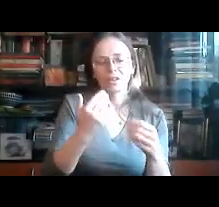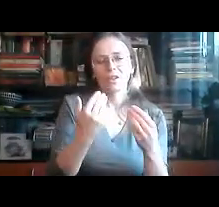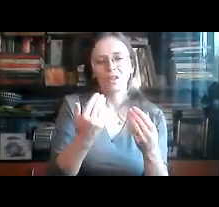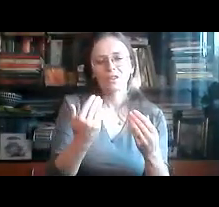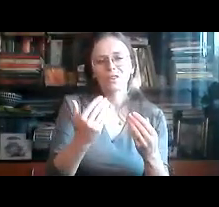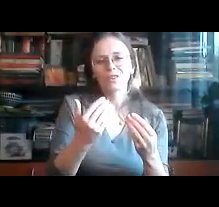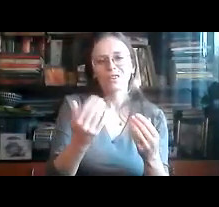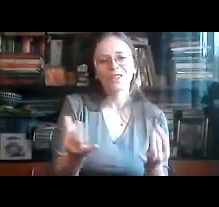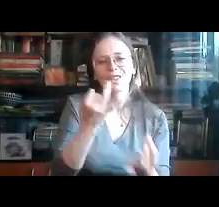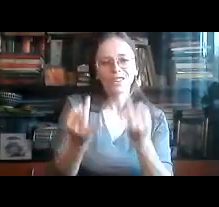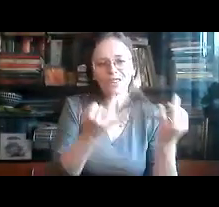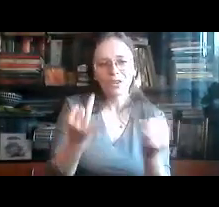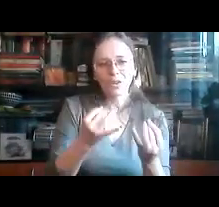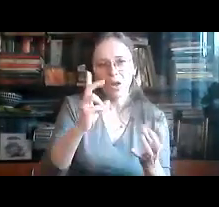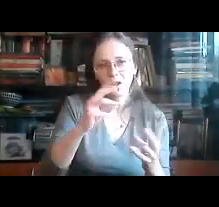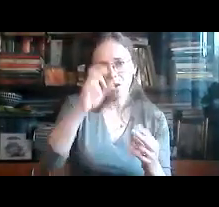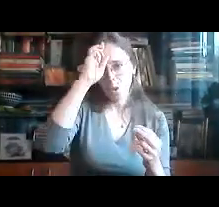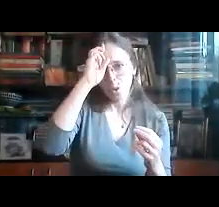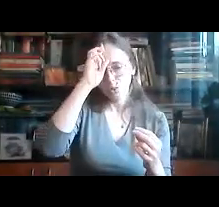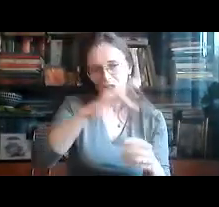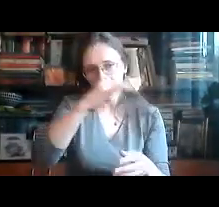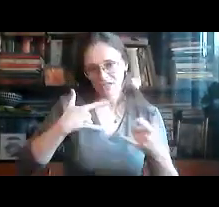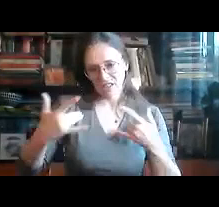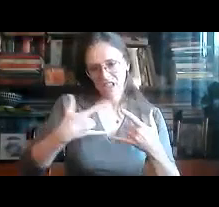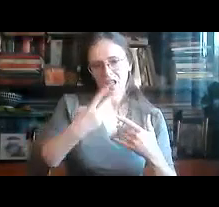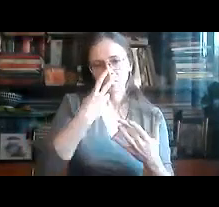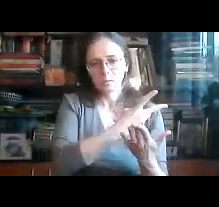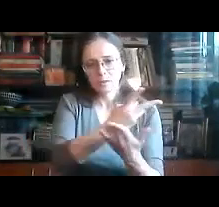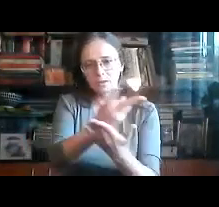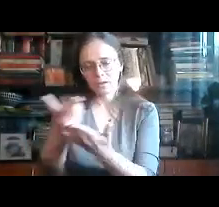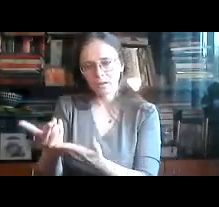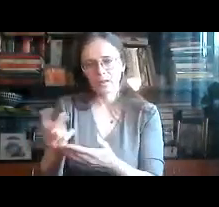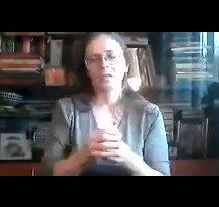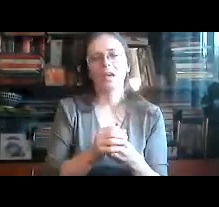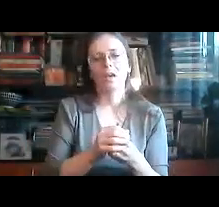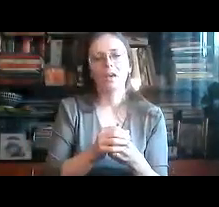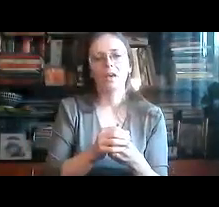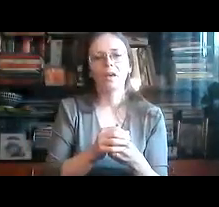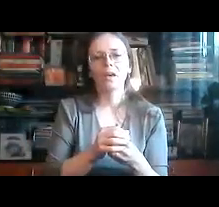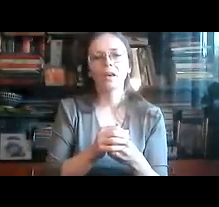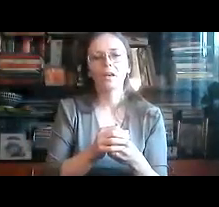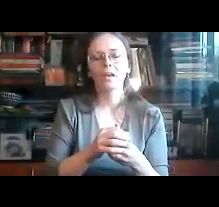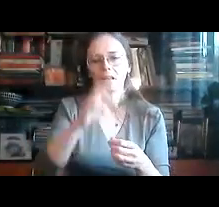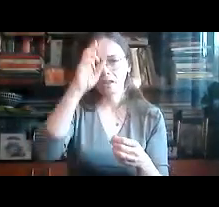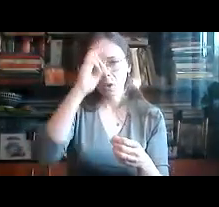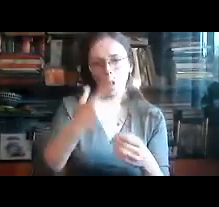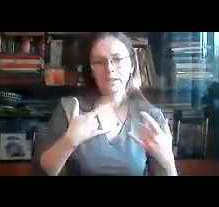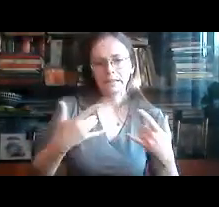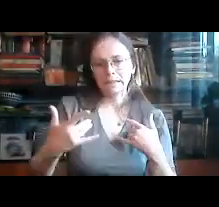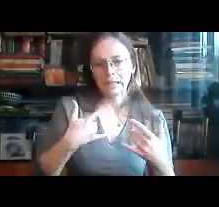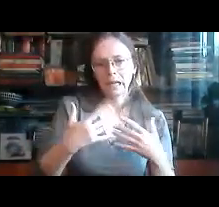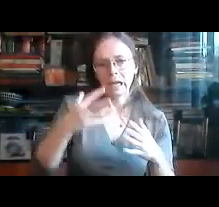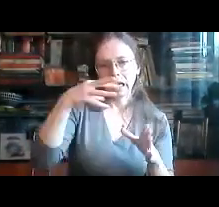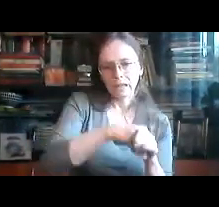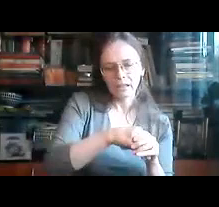зрения, да, так как работаю в гостеатре, и независимо, у меня есть проект, интенсив-курс.